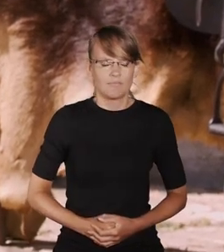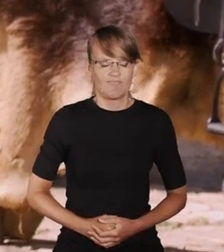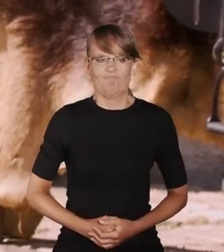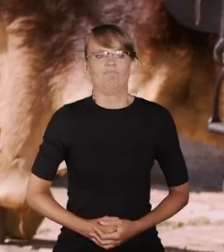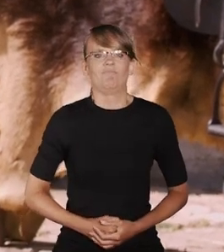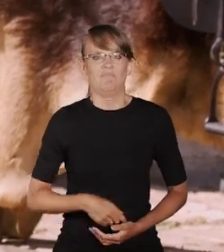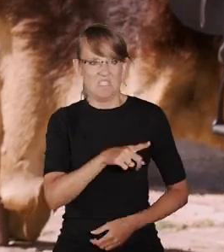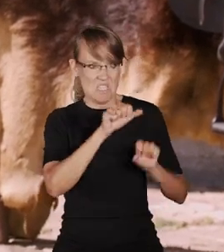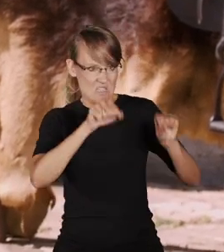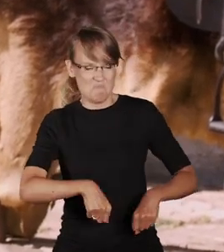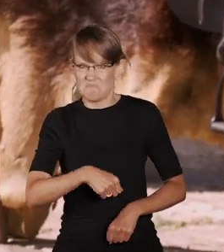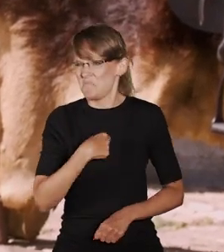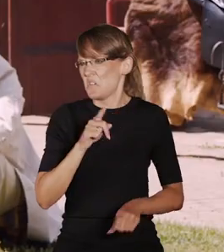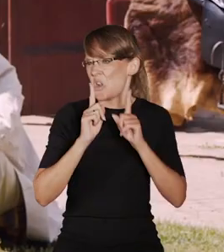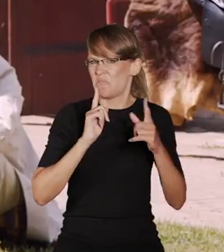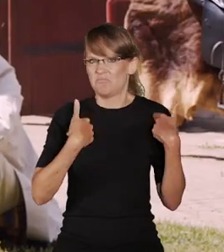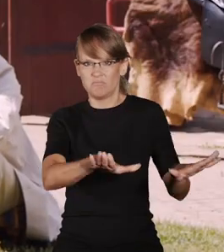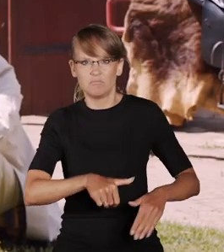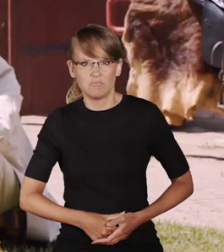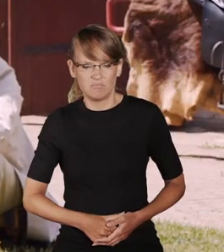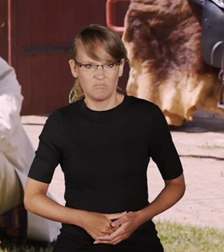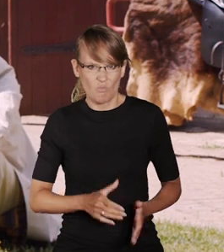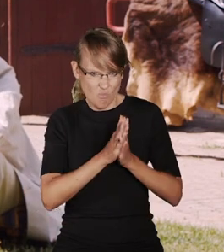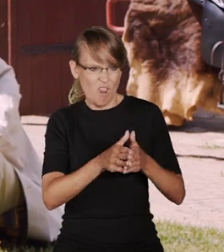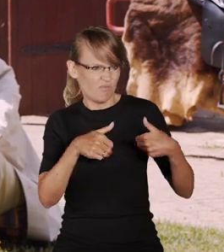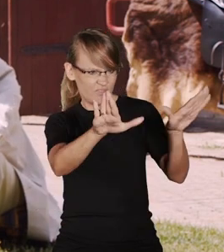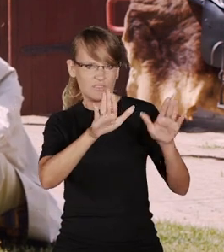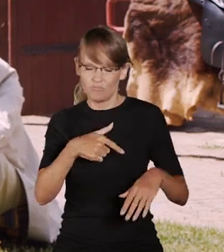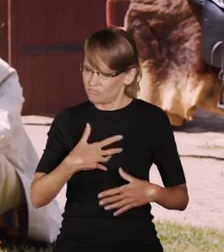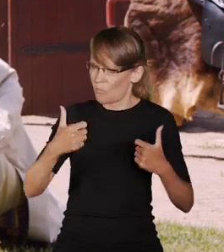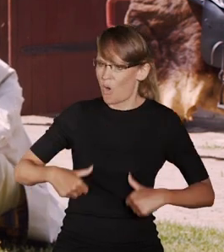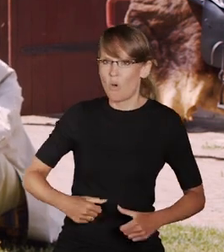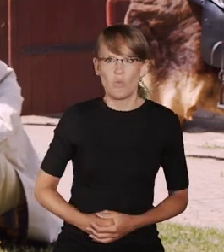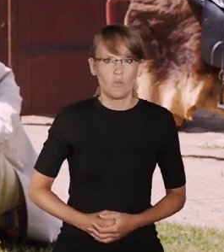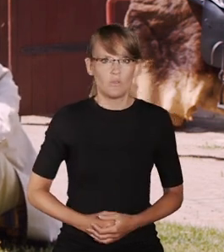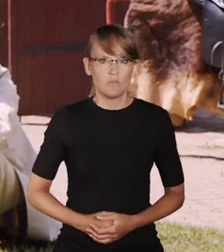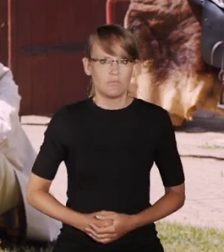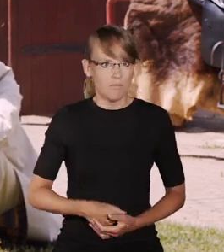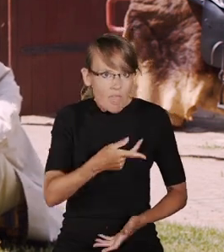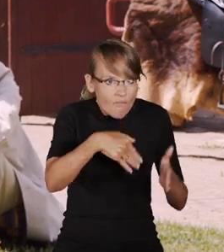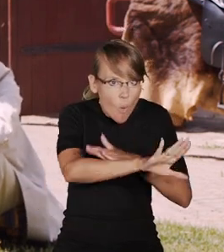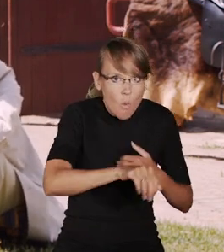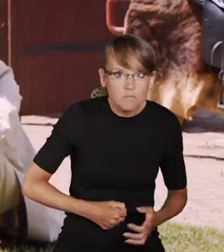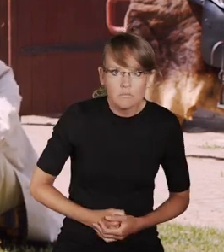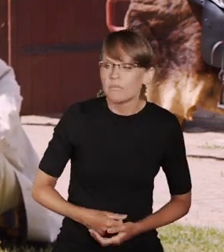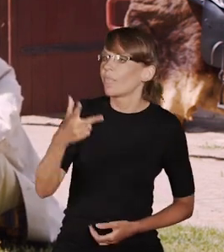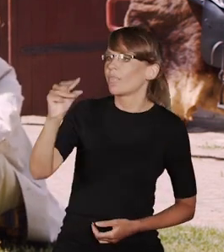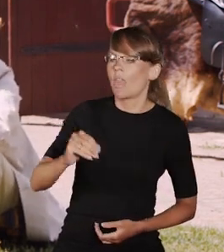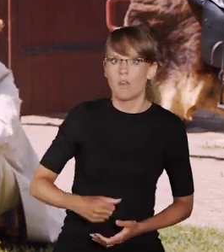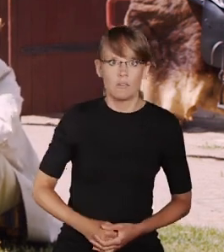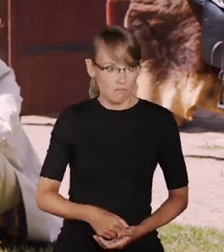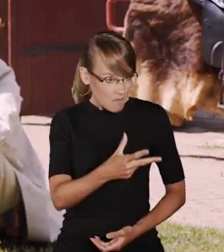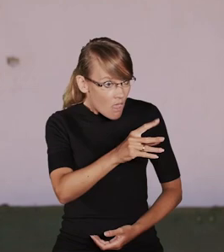Proszę wyjść. Proszę mi zapłacić. Jestem zły, tak jestem zły. Nie rozmawiam z